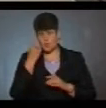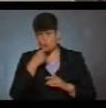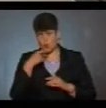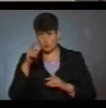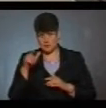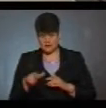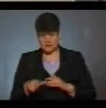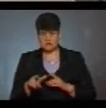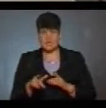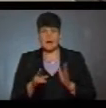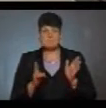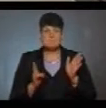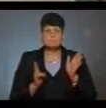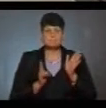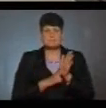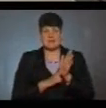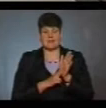але приклеєні